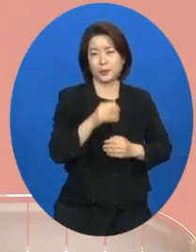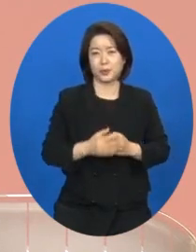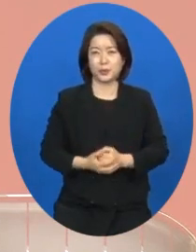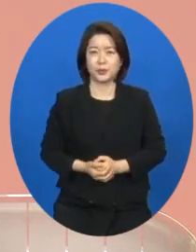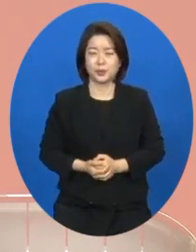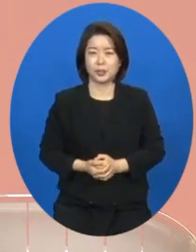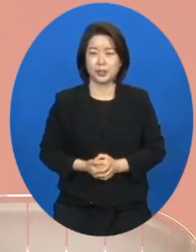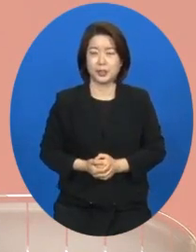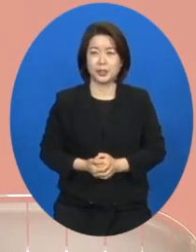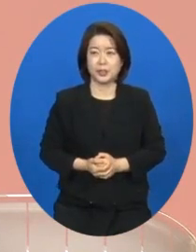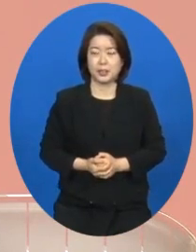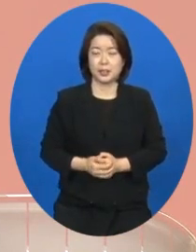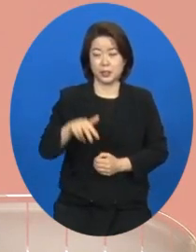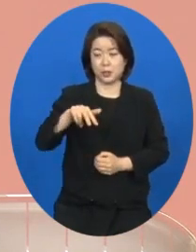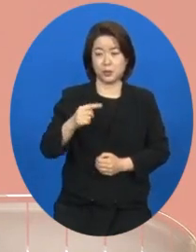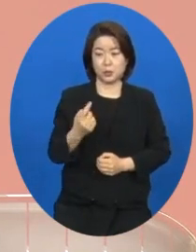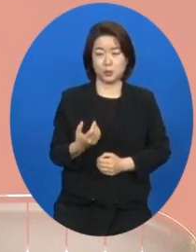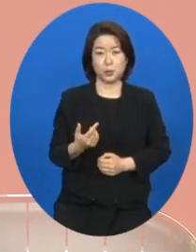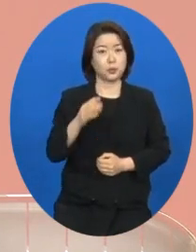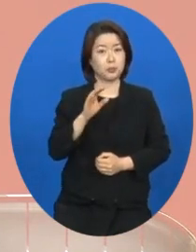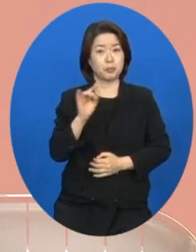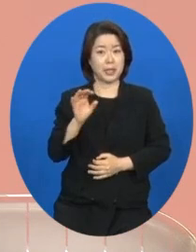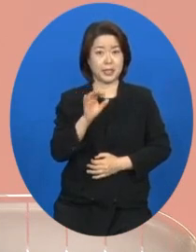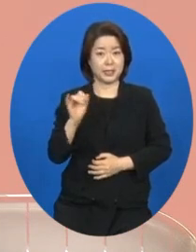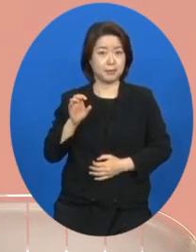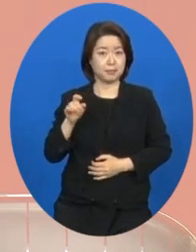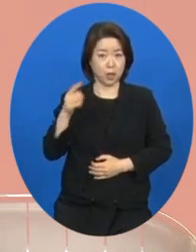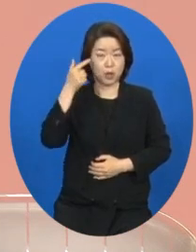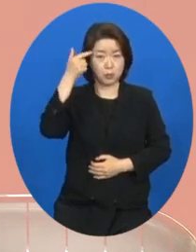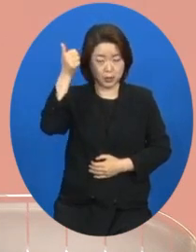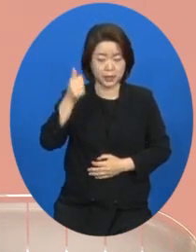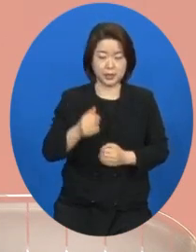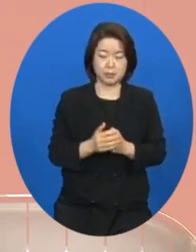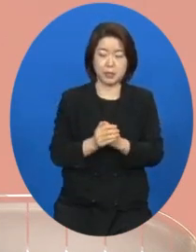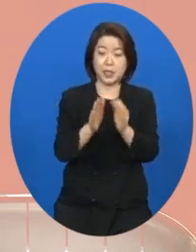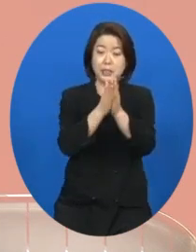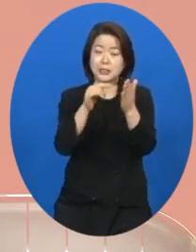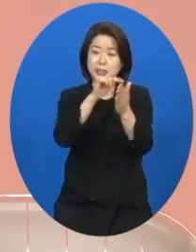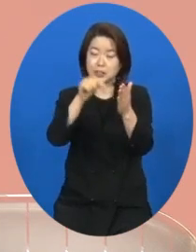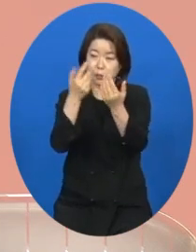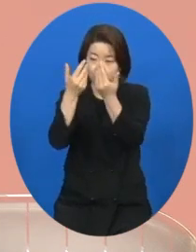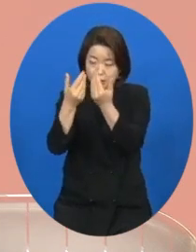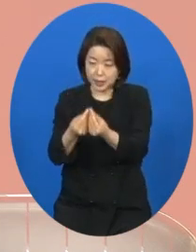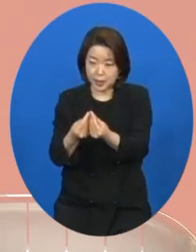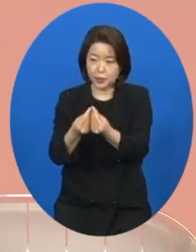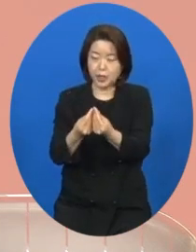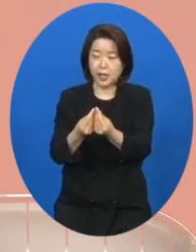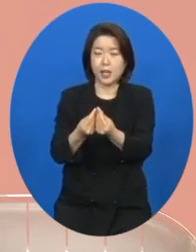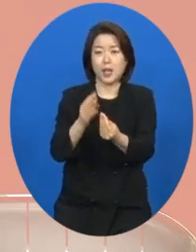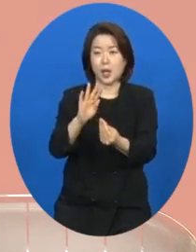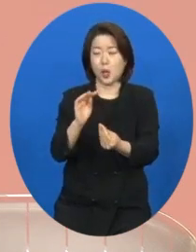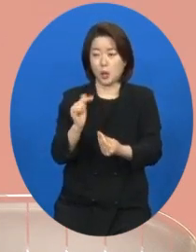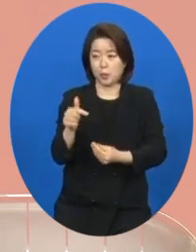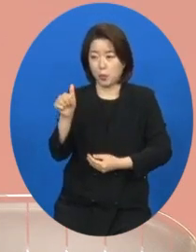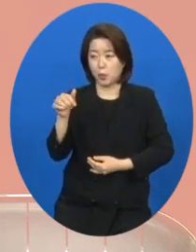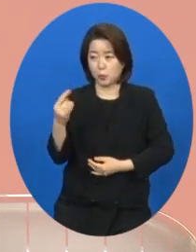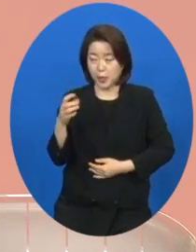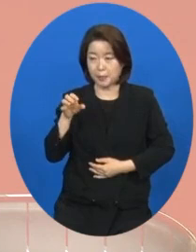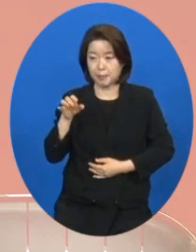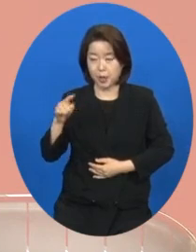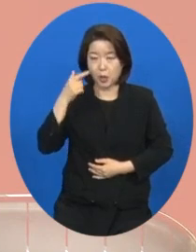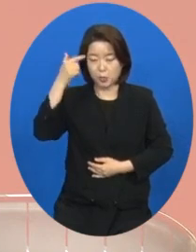이 존 파이퍼 목사님이 그 본회퍼 목사님의 순교 이야기를